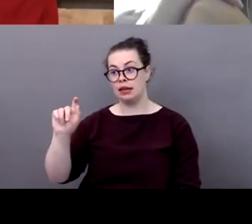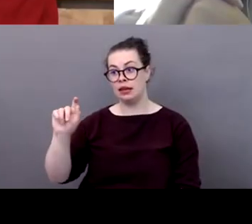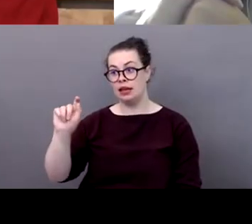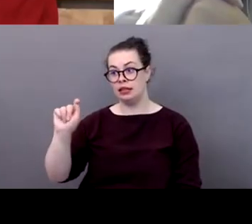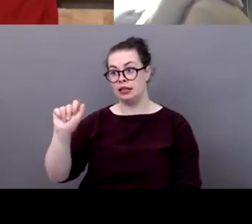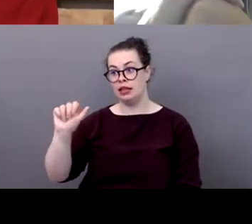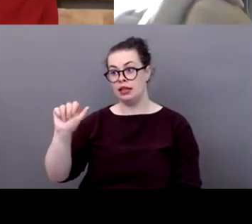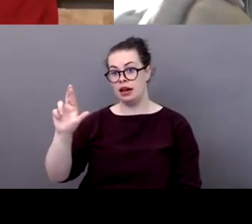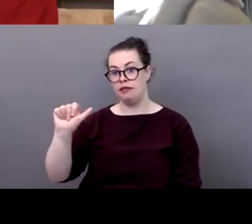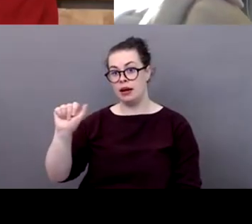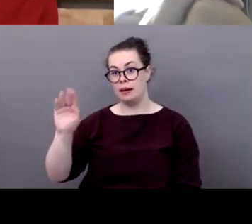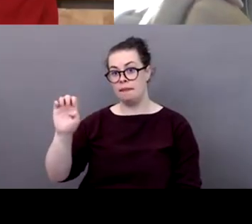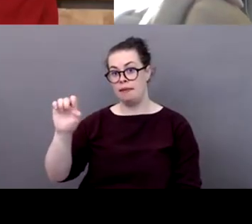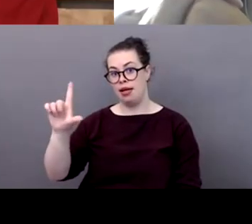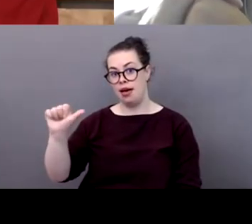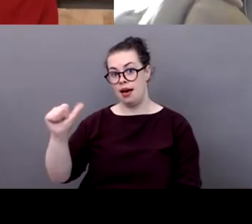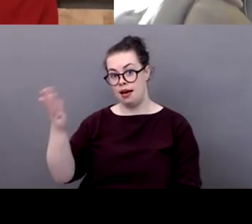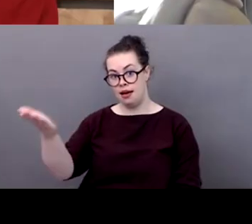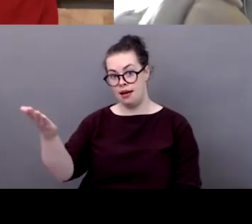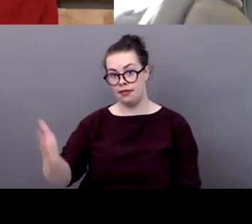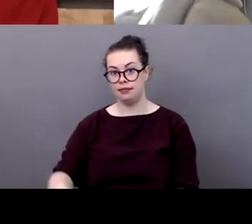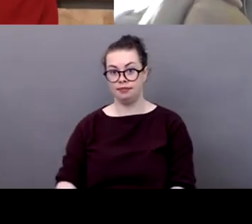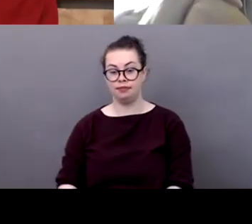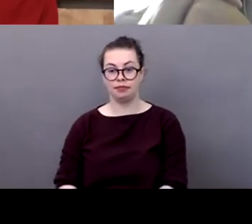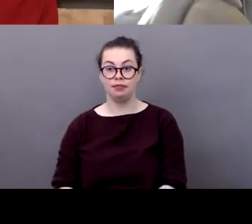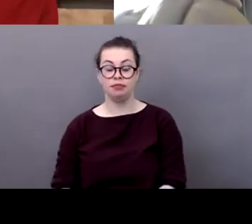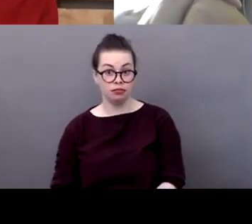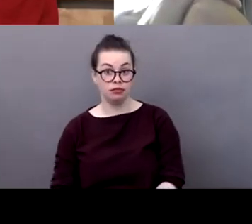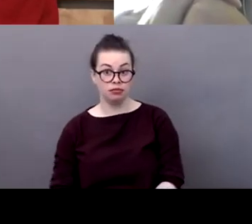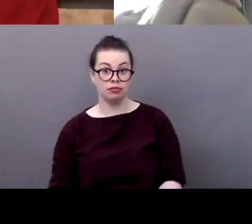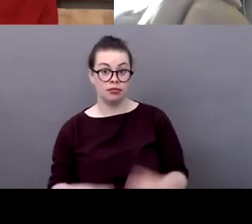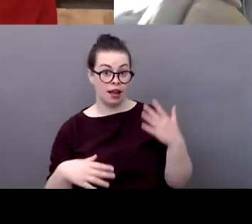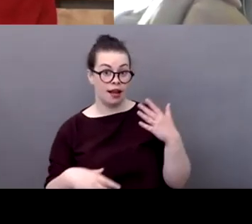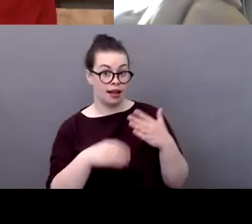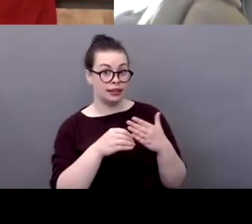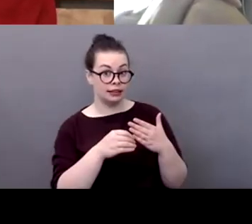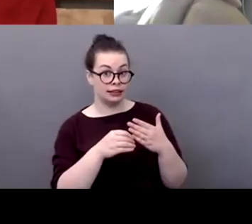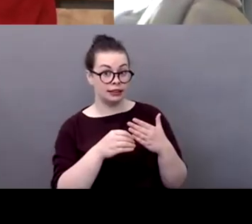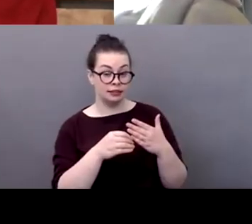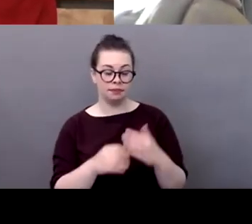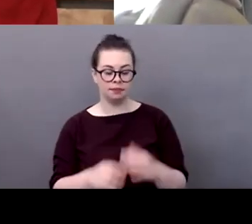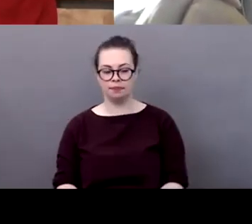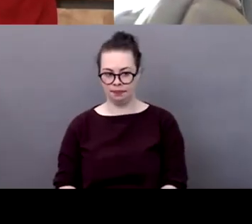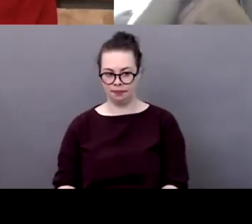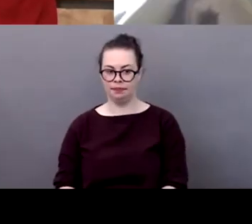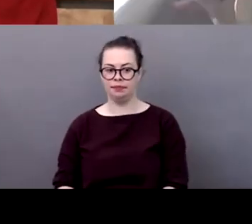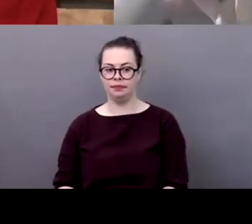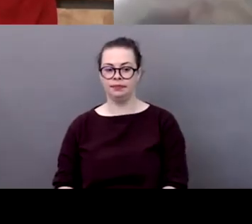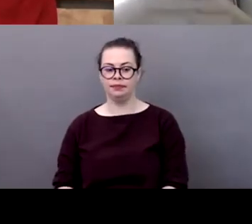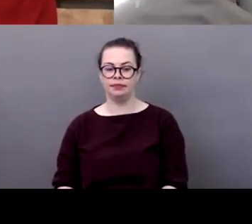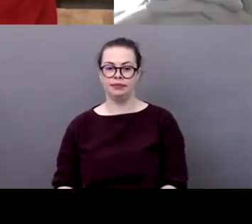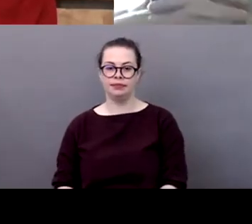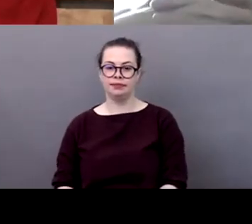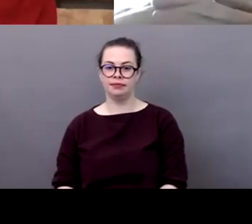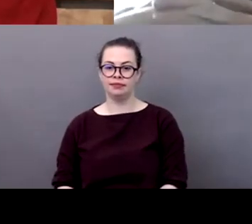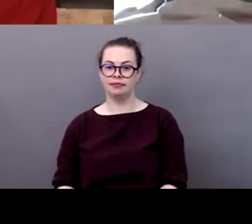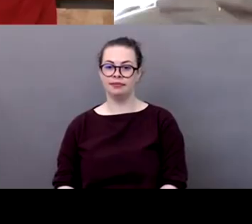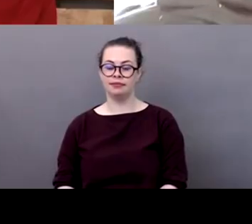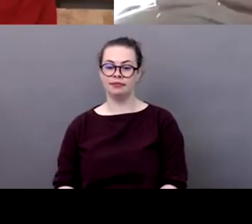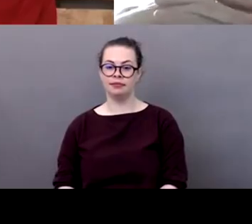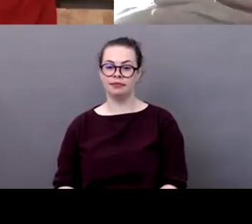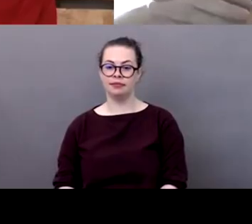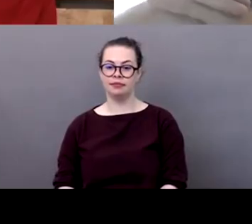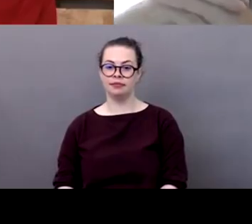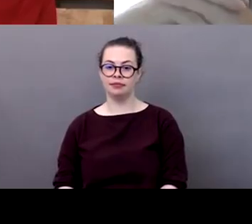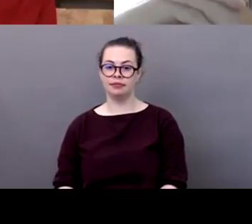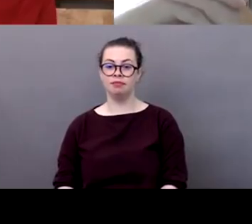Vous vouliez ajouter quelque chose? Oui, je pense qu'effectivement, mais la situation progresse.